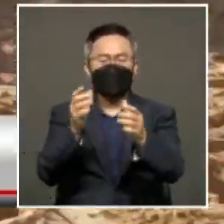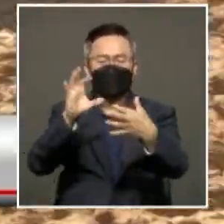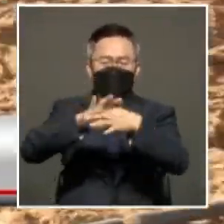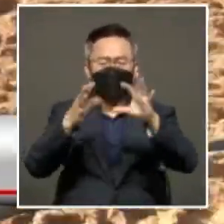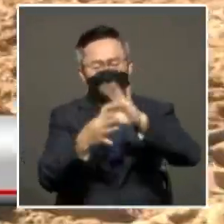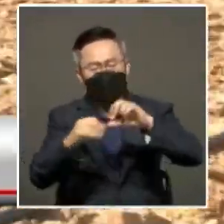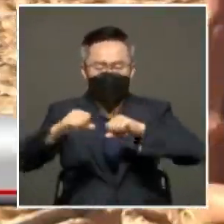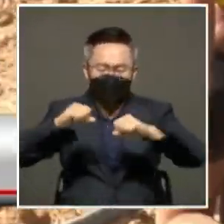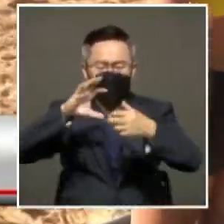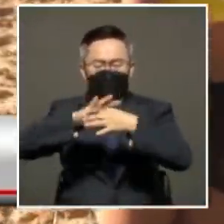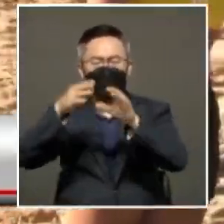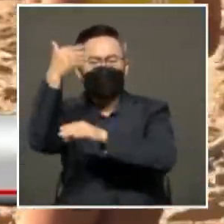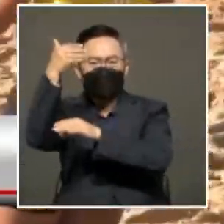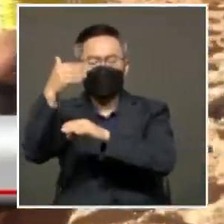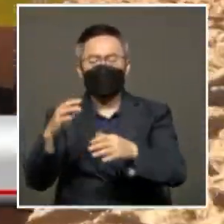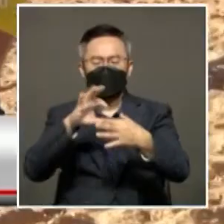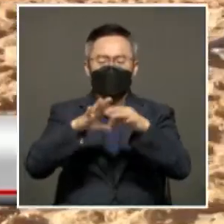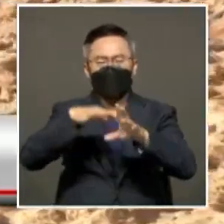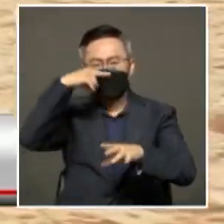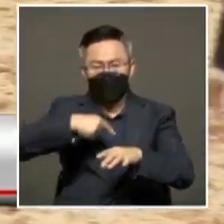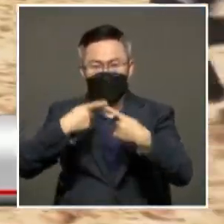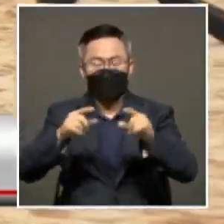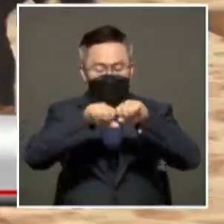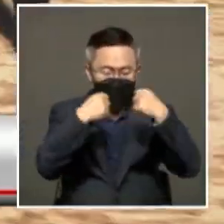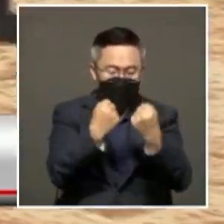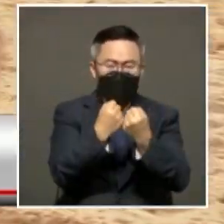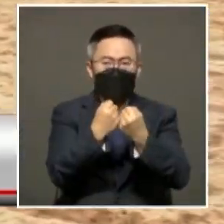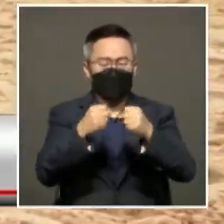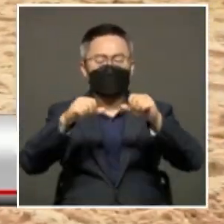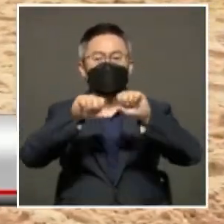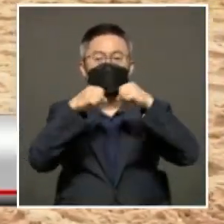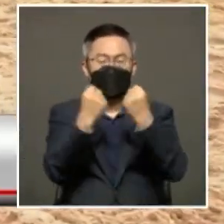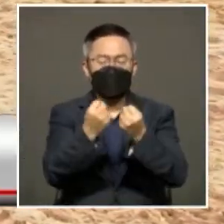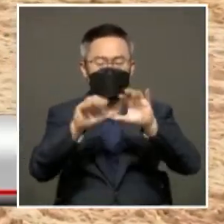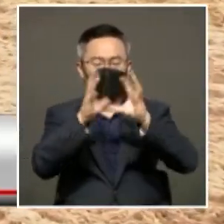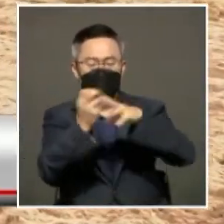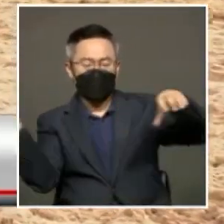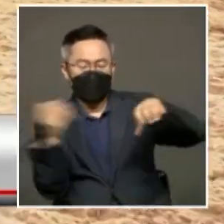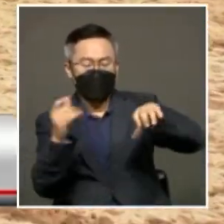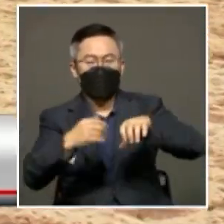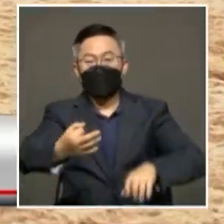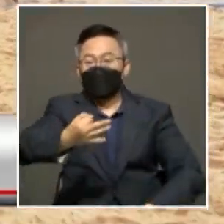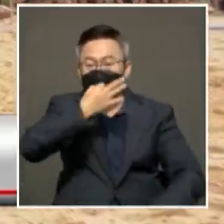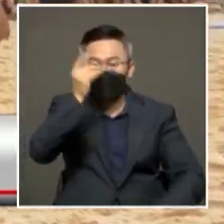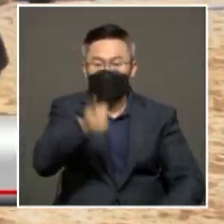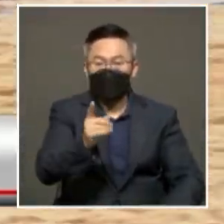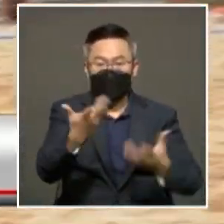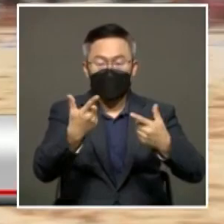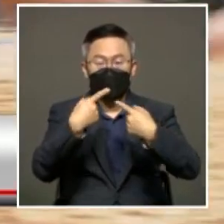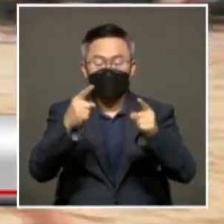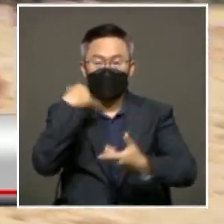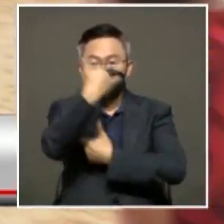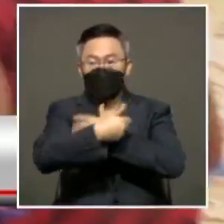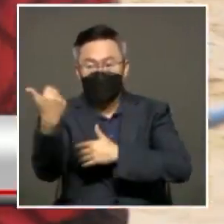าเยาวชนแห่งชาติและชิงแชมป์ประเทศไทยกลับกันอีก15ทีมที่เข้าร่วมแข่งขันในศึกชิงแชมป์โลกครั้งนี้ล้วน